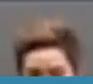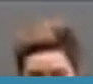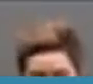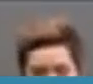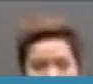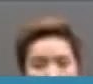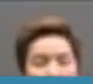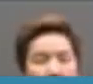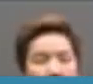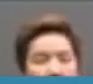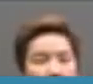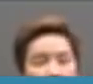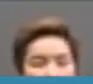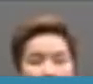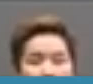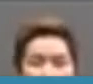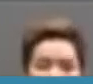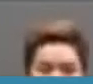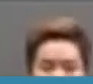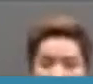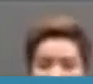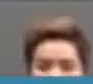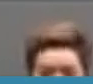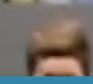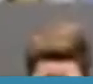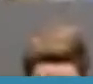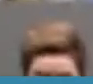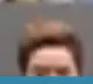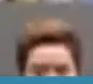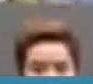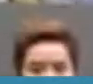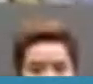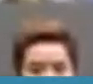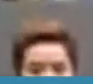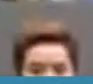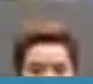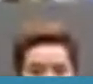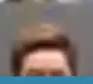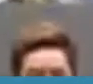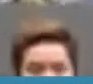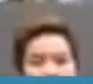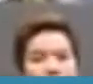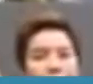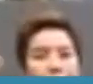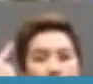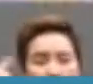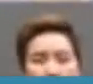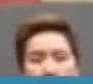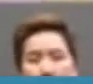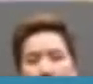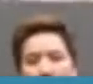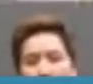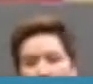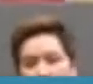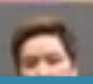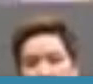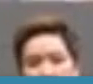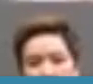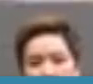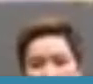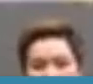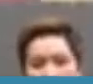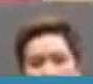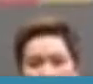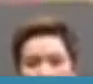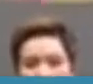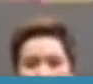ให้ความสำคัญทั้งเรื่องของการเกษตรกรรมการท่องเที่ยวและการส่งออกไปจนถึงระบบคมนาคม ที่หลักๆก็คือม